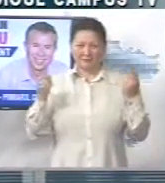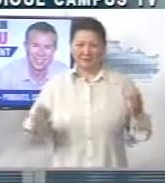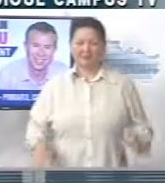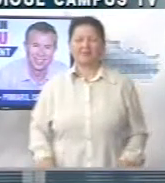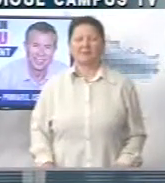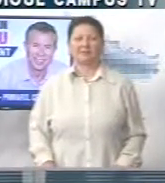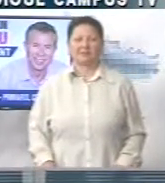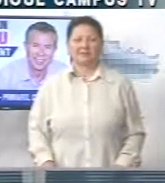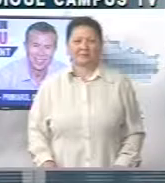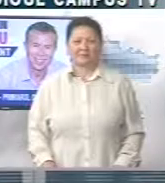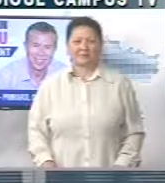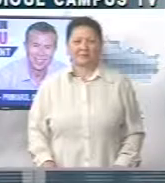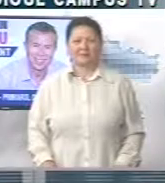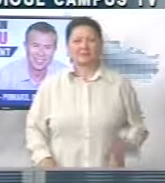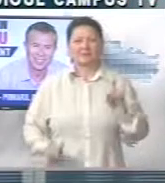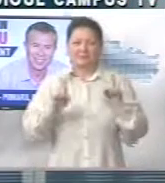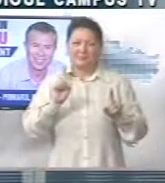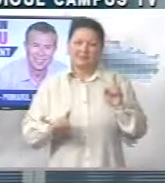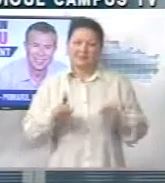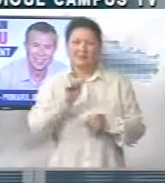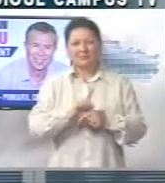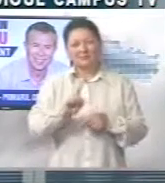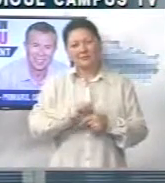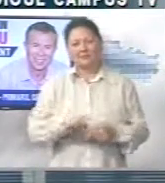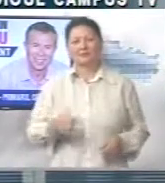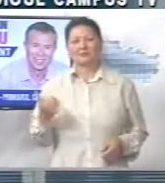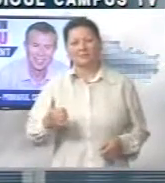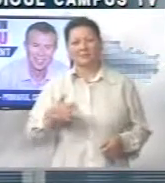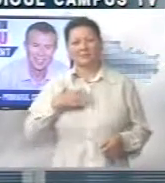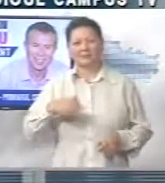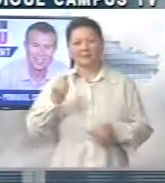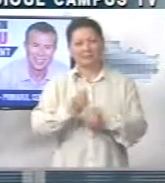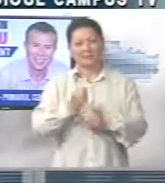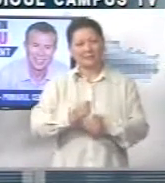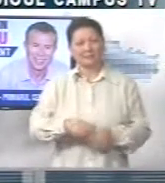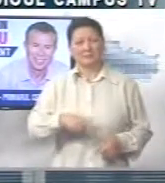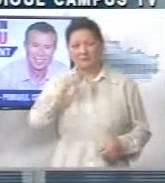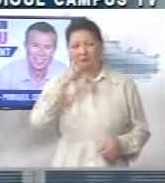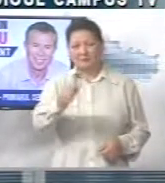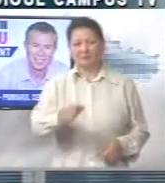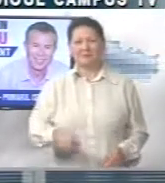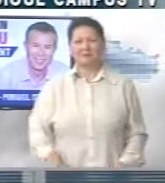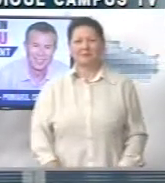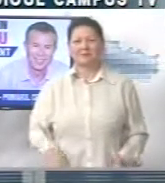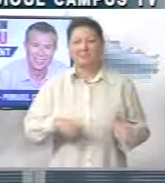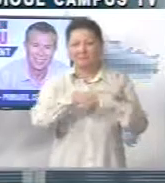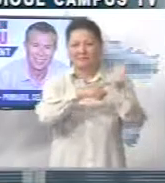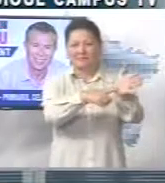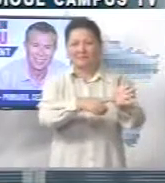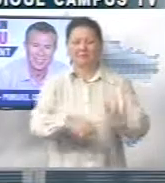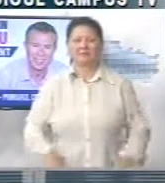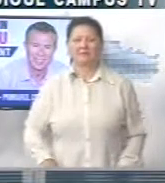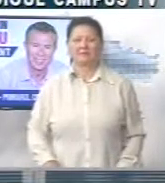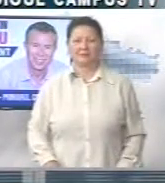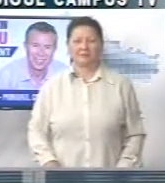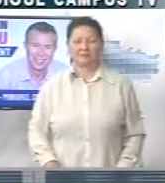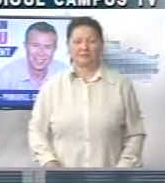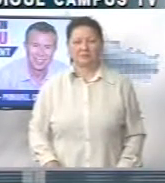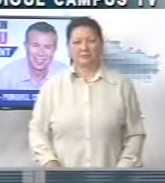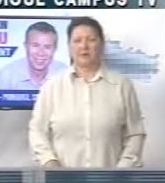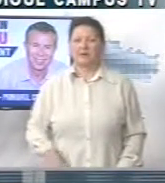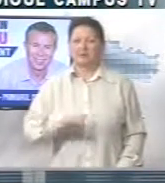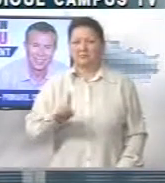pe care vreau să-l fac, atunci vin a completa sau a modifica anumite lucruri, nu doar că nu e bine, nu doar că nu sunt de acord, nu doar de dragul de a mă